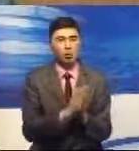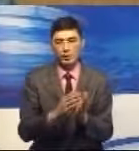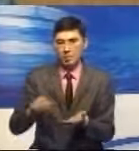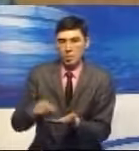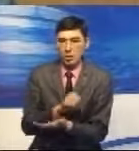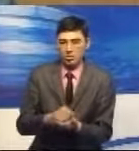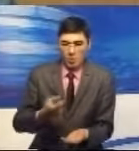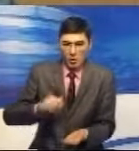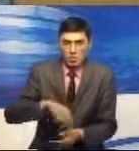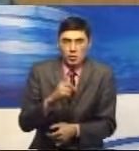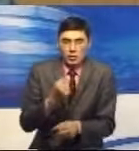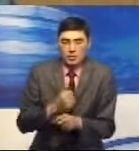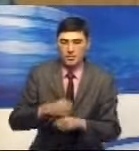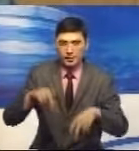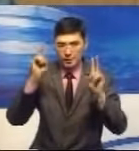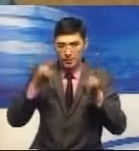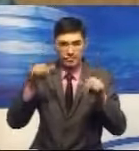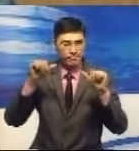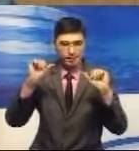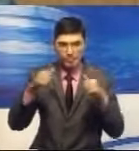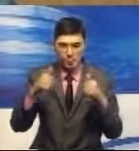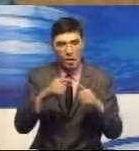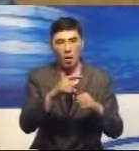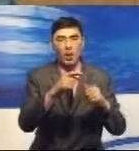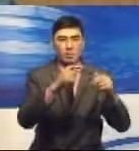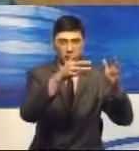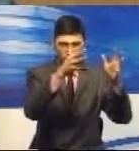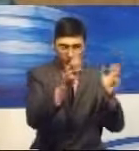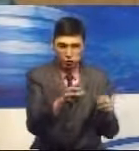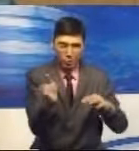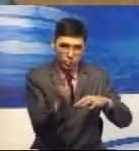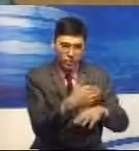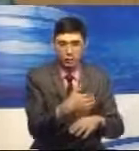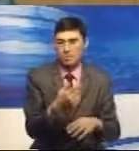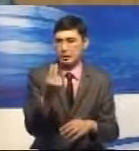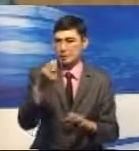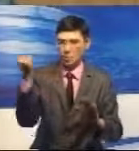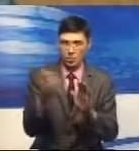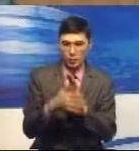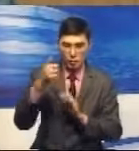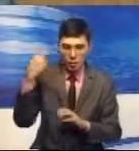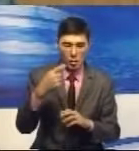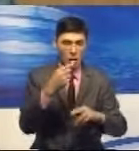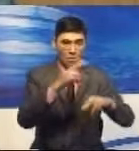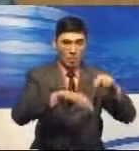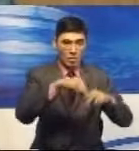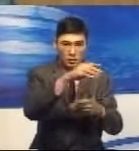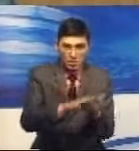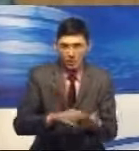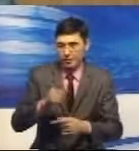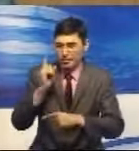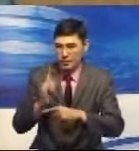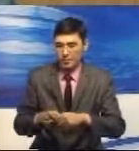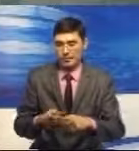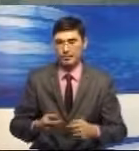сұрастырды. Шындығында біз не істеу керектігін білмейміз. Бұзудың өзі шығын. Ал құрылысты жалғастыру мүмкін емес. Сонымен аралықта